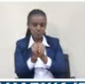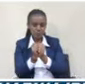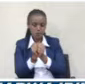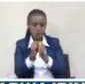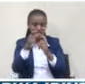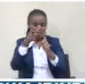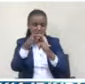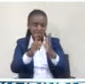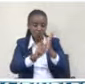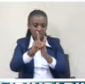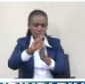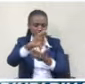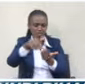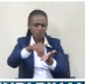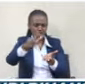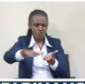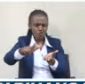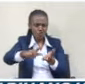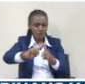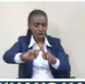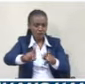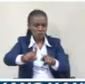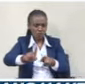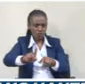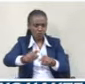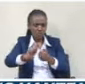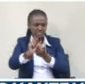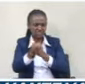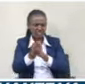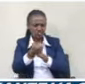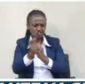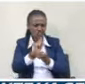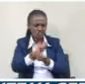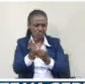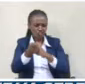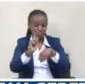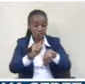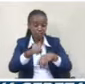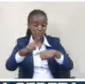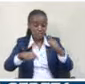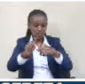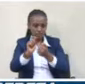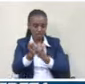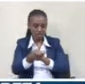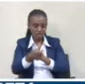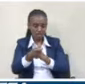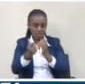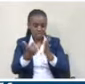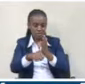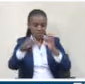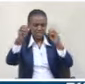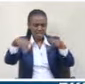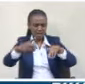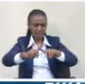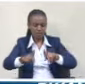yari igamije guteza imbere ibigo n'ibiciriritse ariko bitewe n'uko ibihe bigenda bihandagurika twasanze ko ari ngombwa ko iyi politike yavugururwa ko n'ibibazo byagendaga bigaragara byari